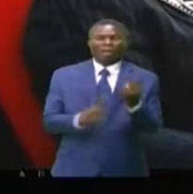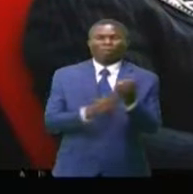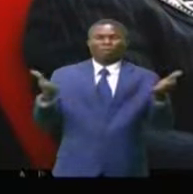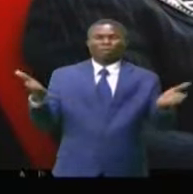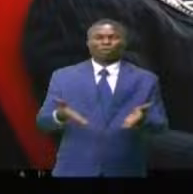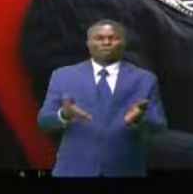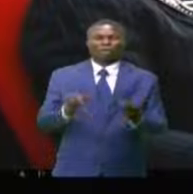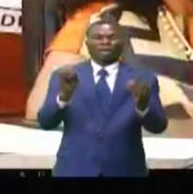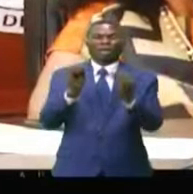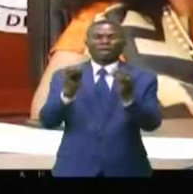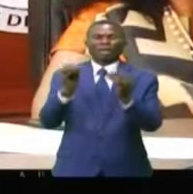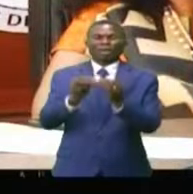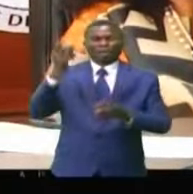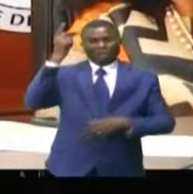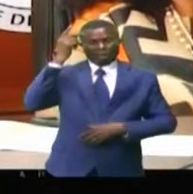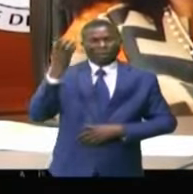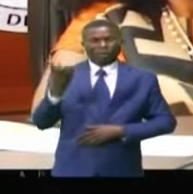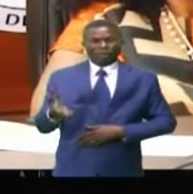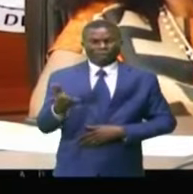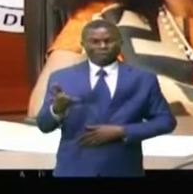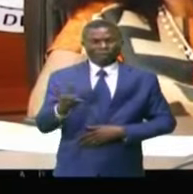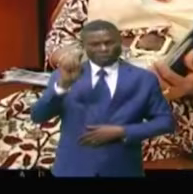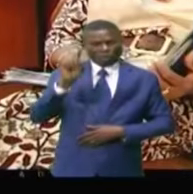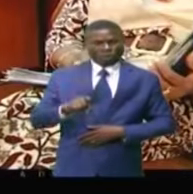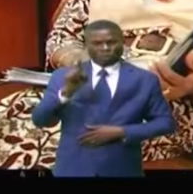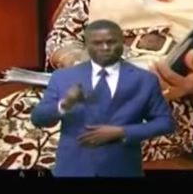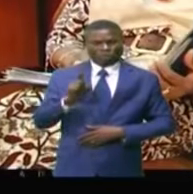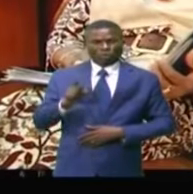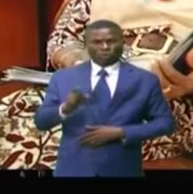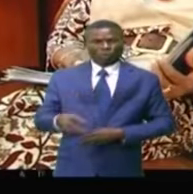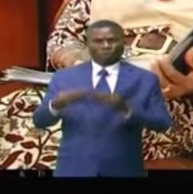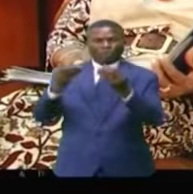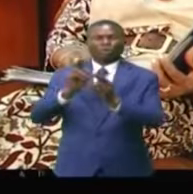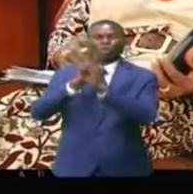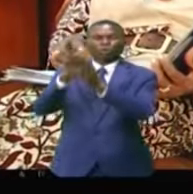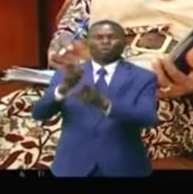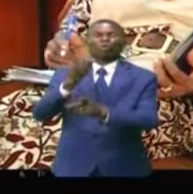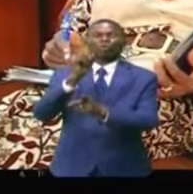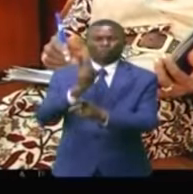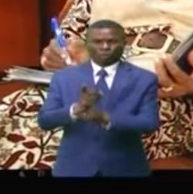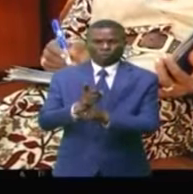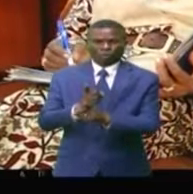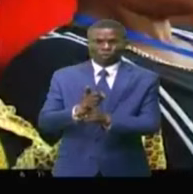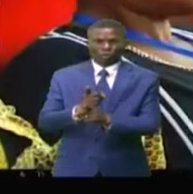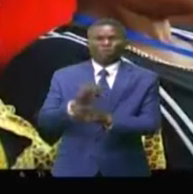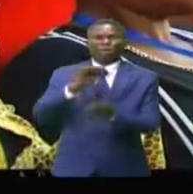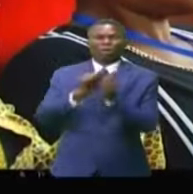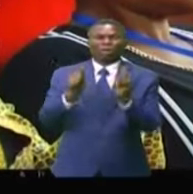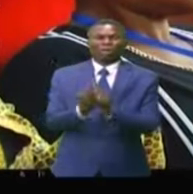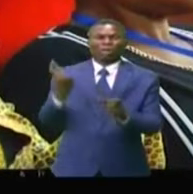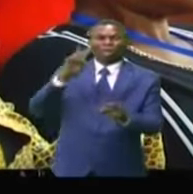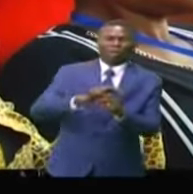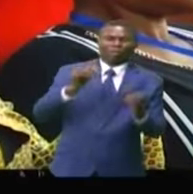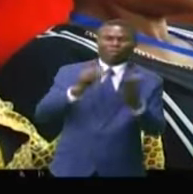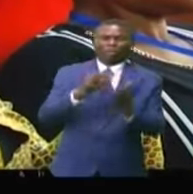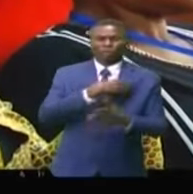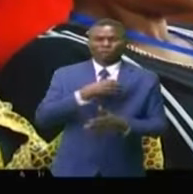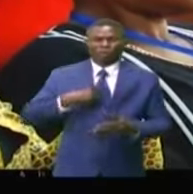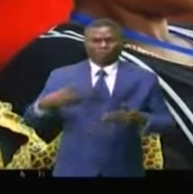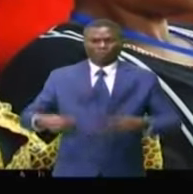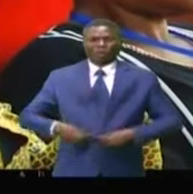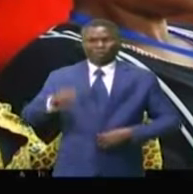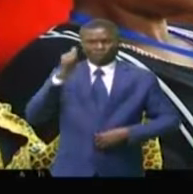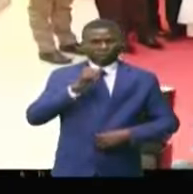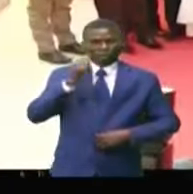cette consultation de Kinshasa devront apporter des réponses adaptées à la question des violences faites aux femmes et aux jeunes